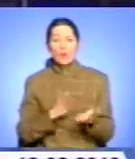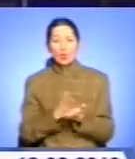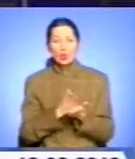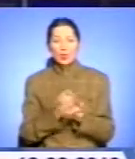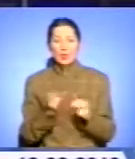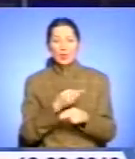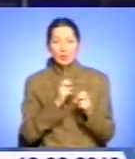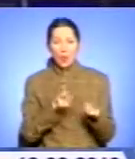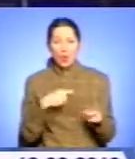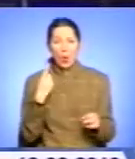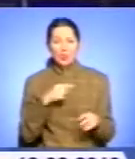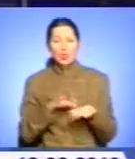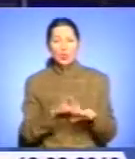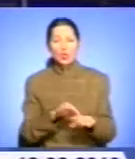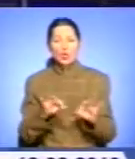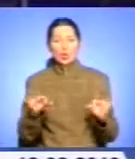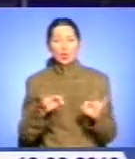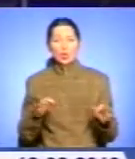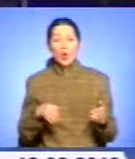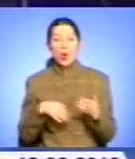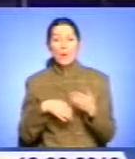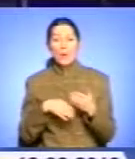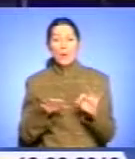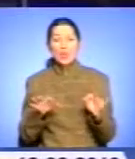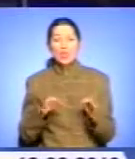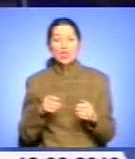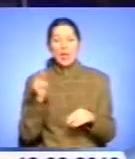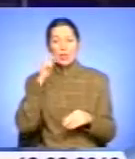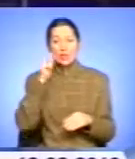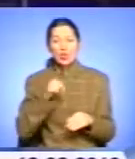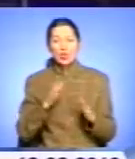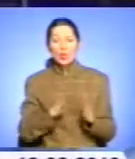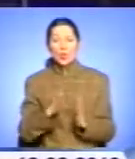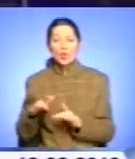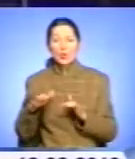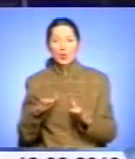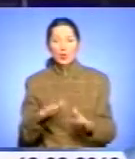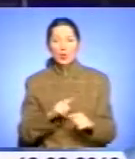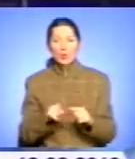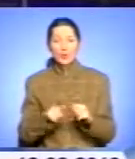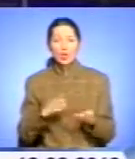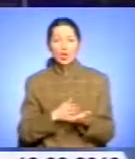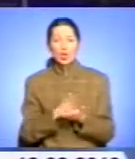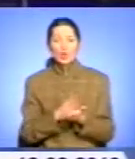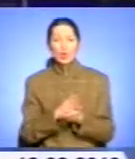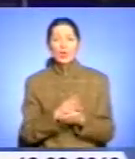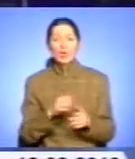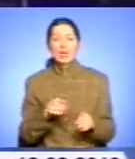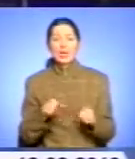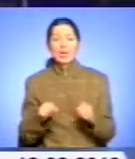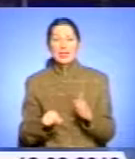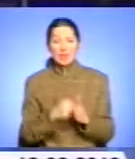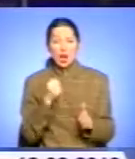проведено інструкторсько-методичне навчання щодо порядку дій оперативно-чергових служб суб'єктів боротьби з тероризмом області при